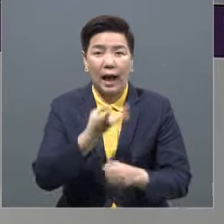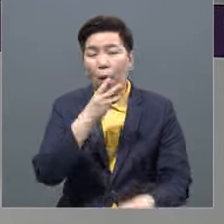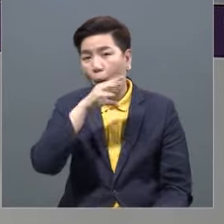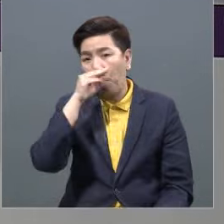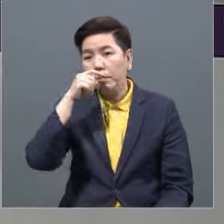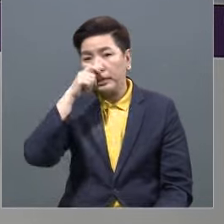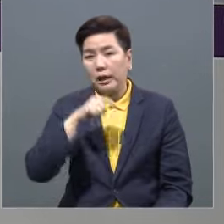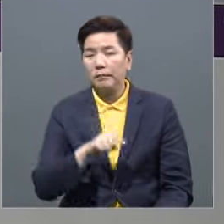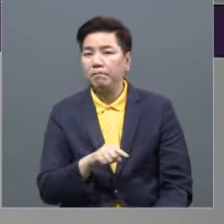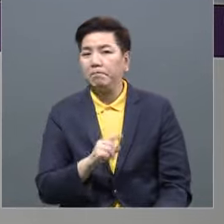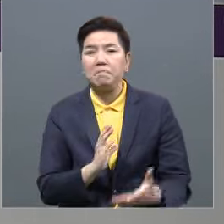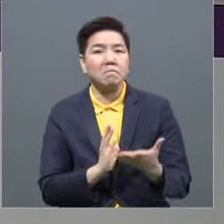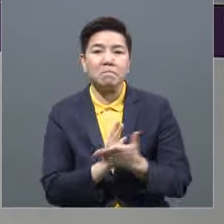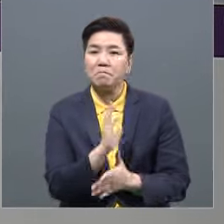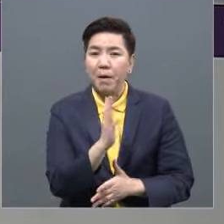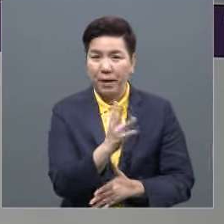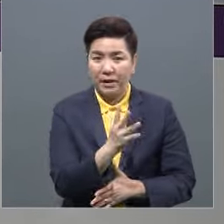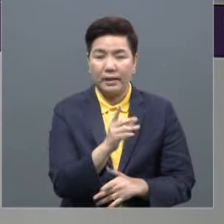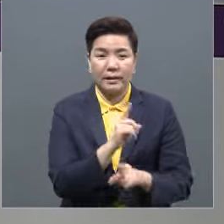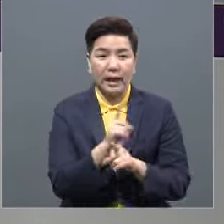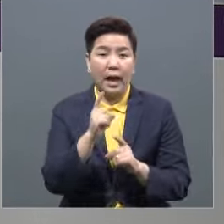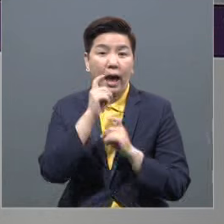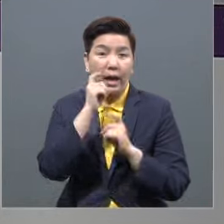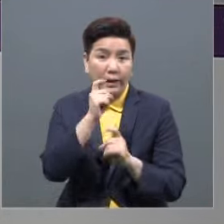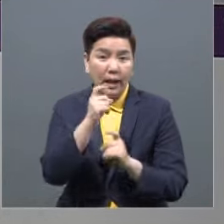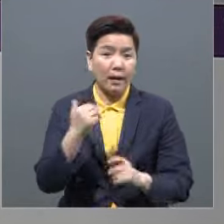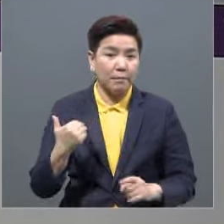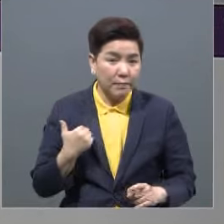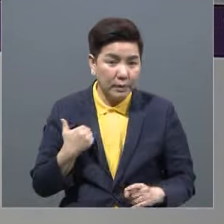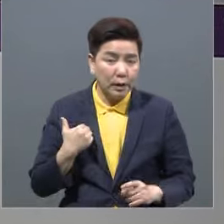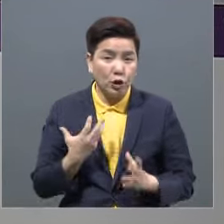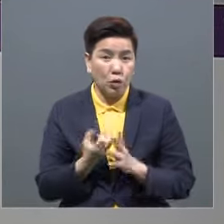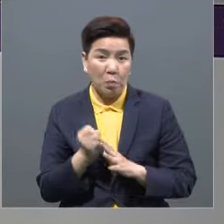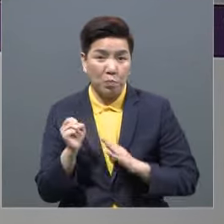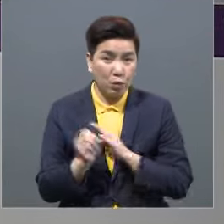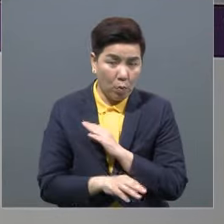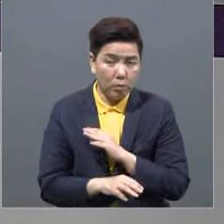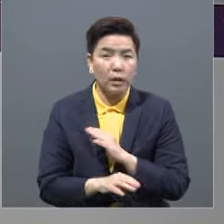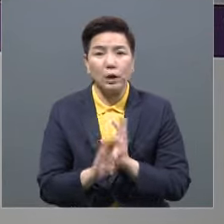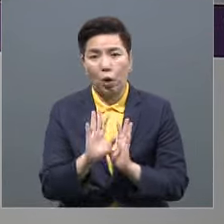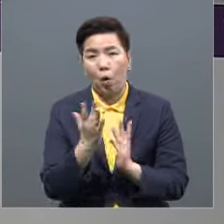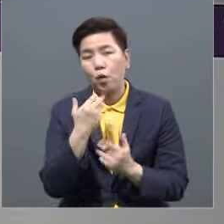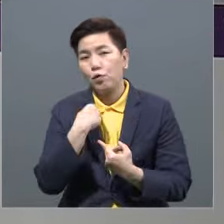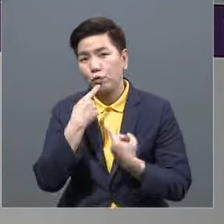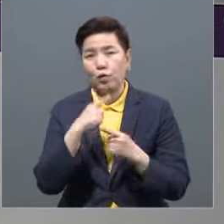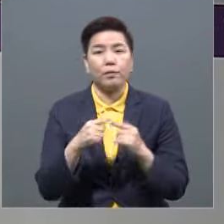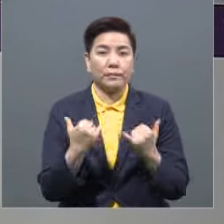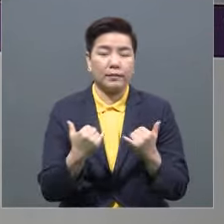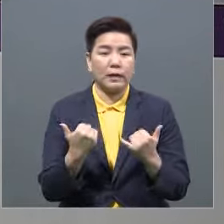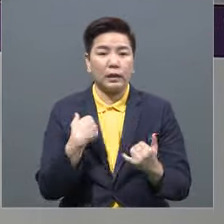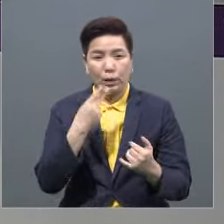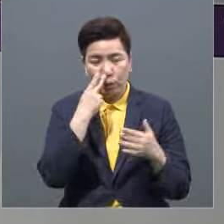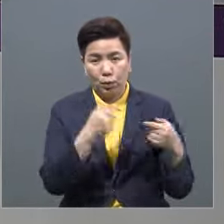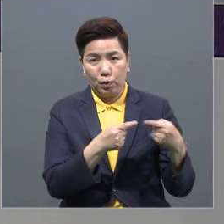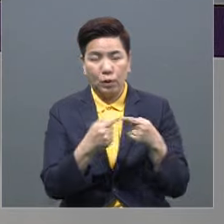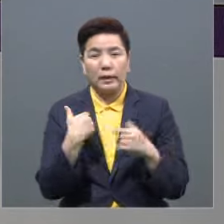ยก็ถือว่าไม่ผ่านนะครับแต่ว่าเป็นอันตรายหรือเปล่าทำให้ผลสอบตกเลยหรือเปล่าเดี๋ยวจะมาเฉลยมาดูผล